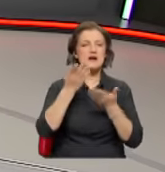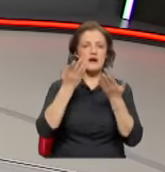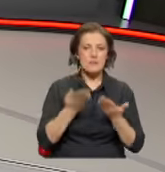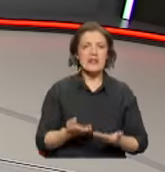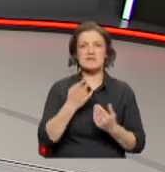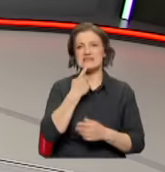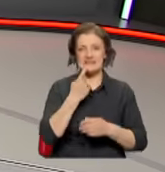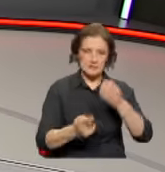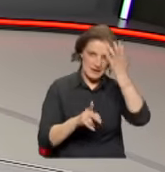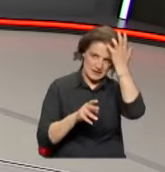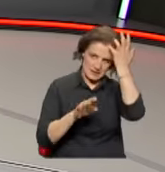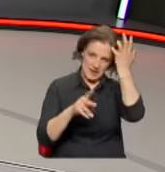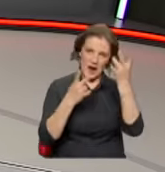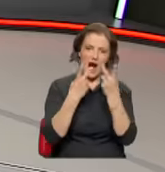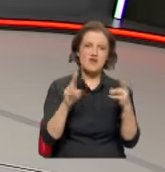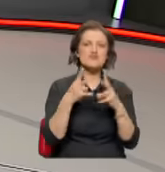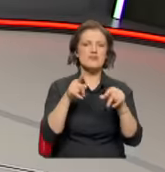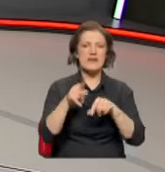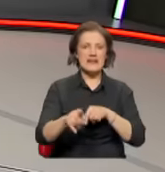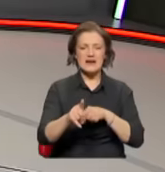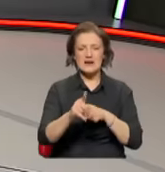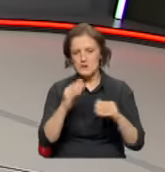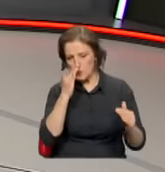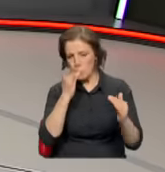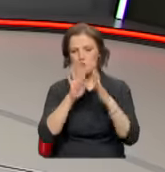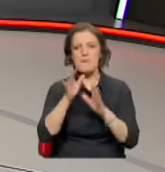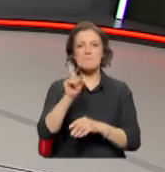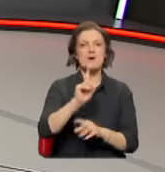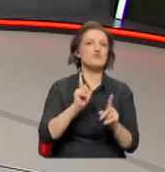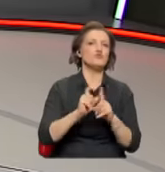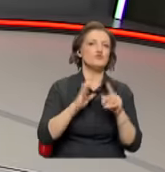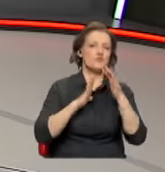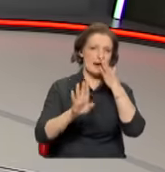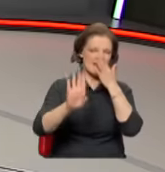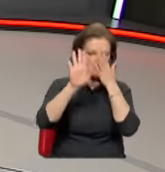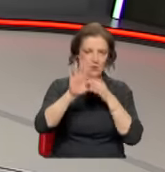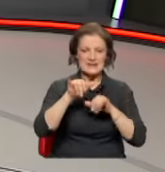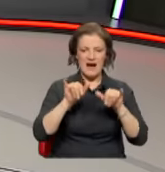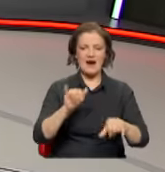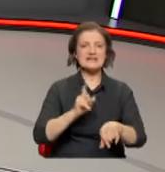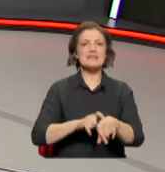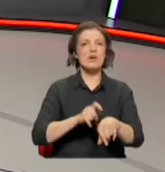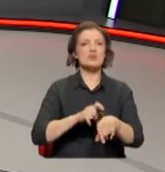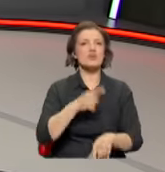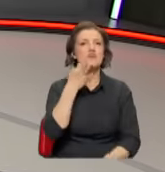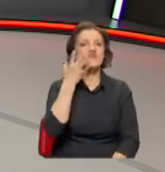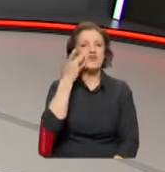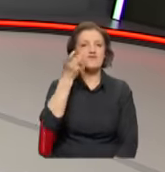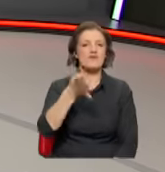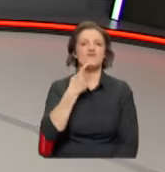eğmektir gibi açıklamalarla çelişen bir başka durum. Demokrasi aynı zamanda şeffaflık